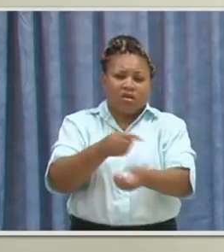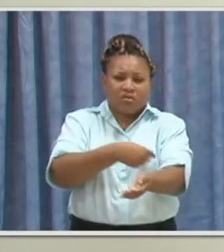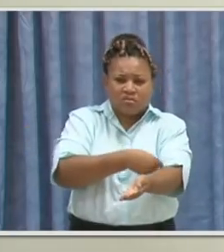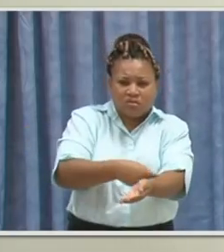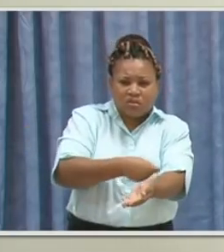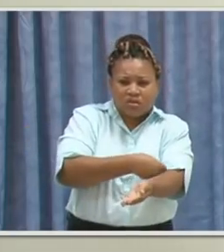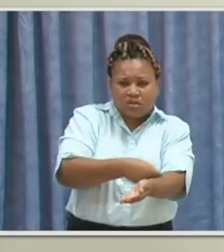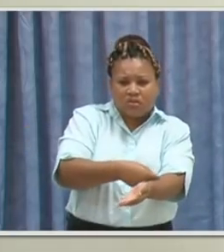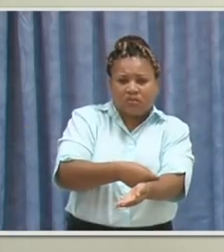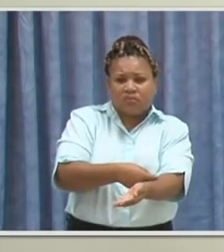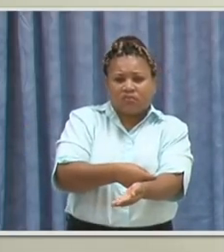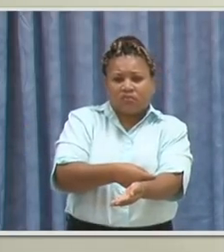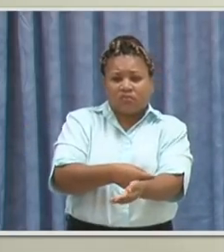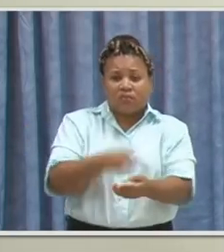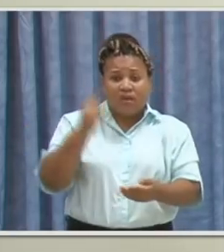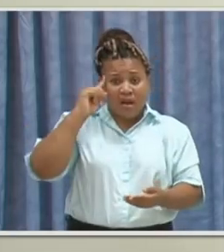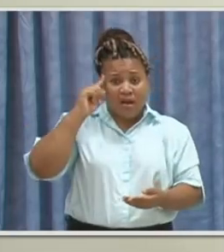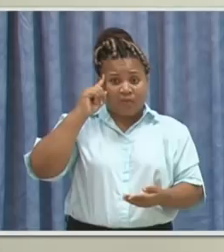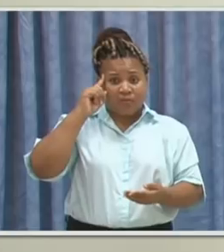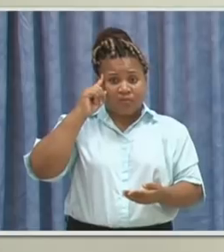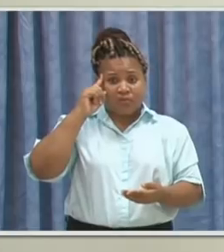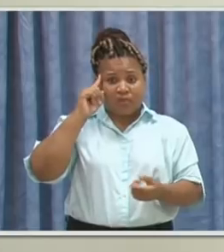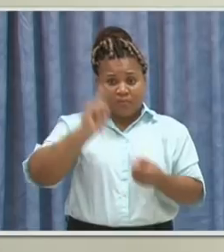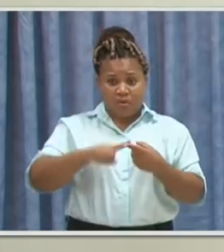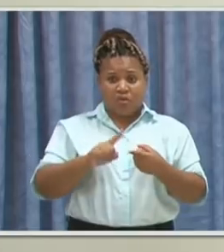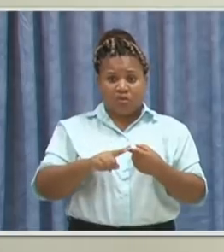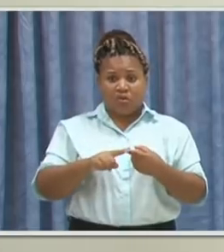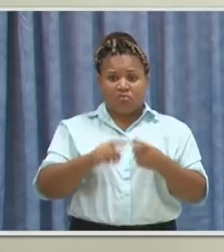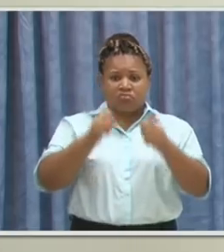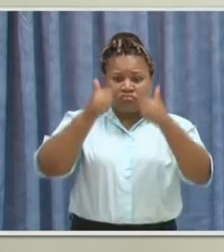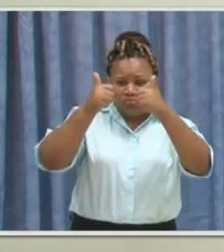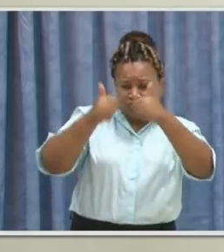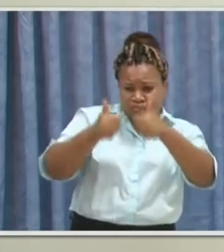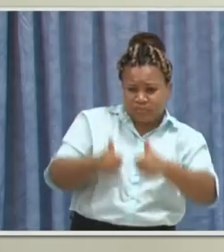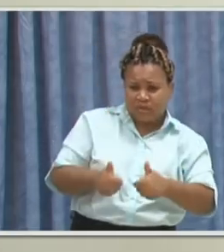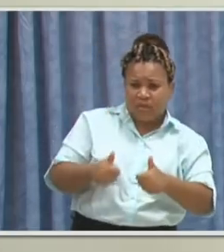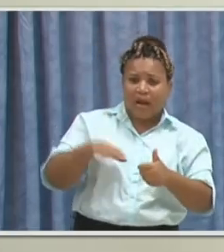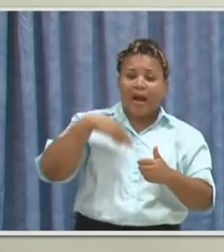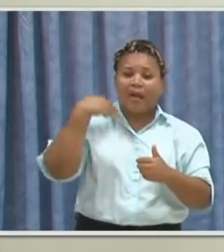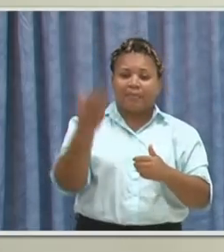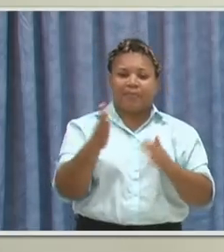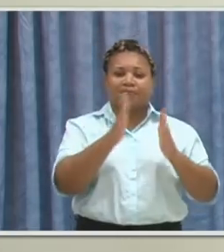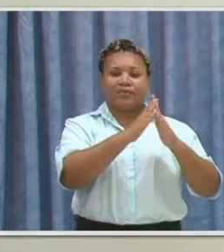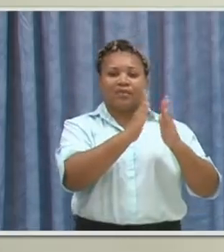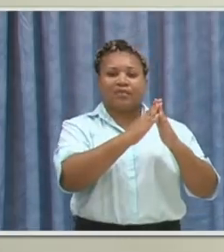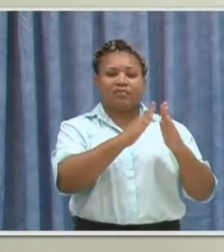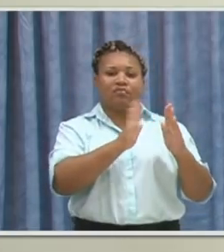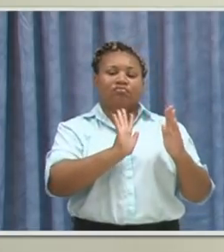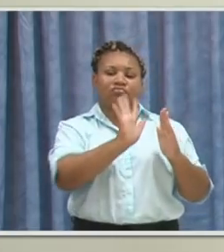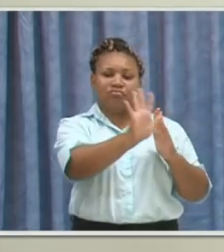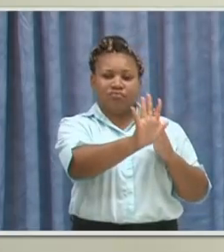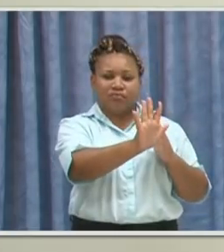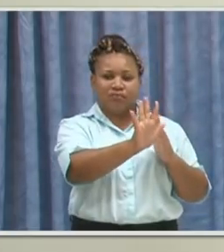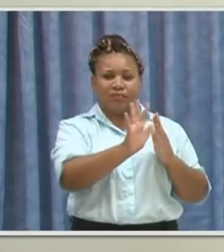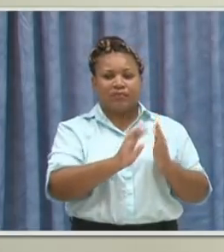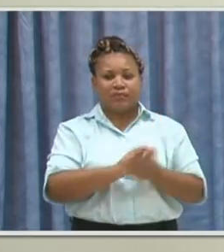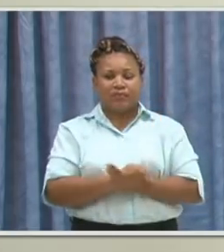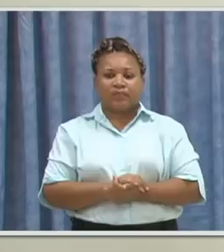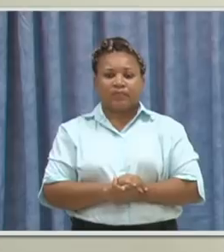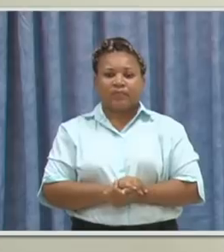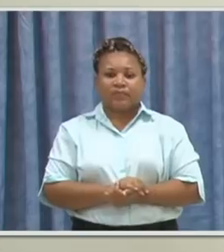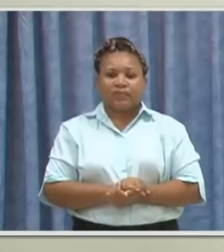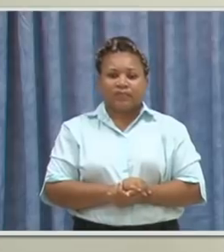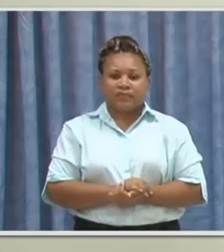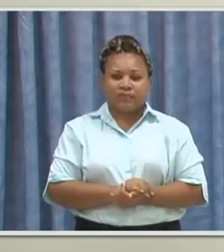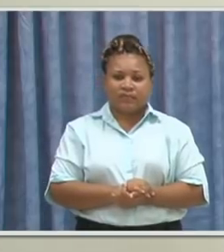tout ça là, rather than ou dans la pause punitive. Je crois comment la santé, comment health